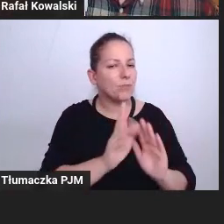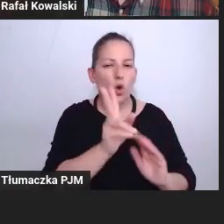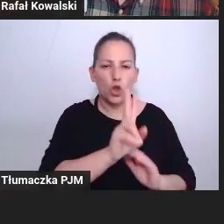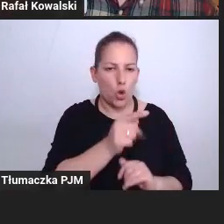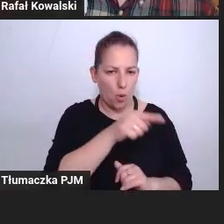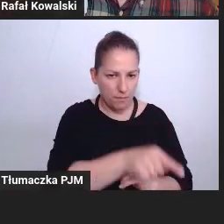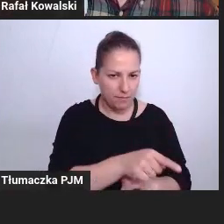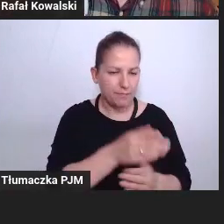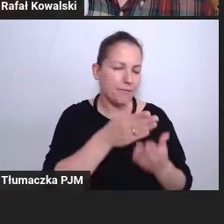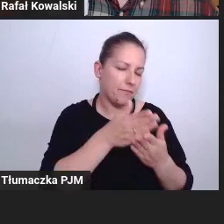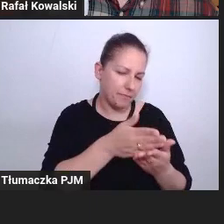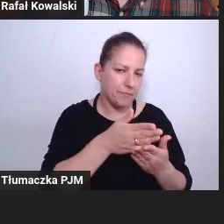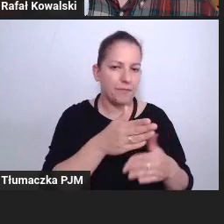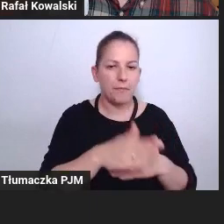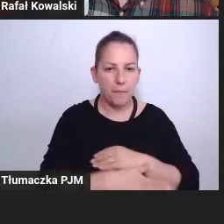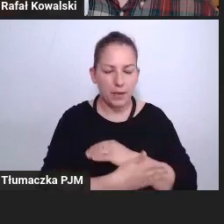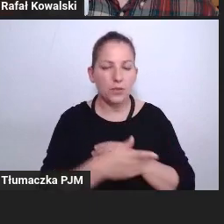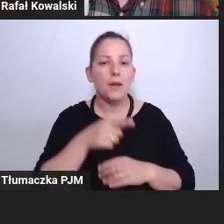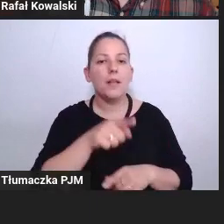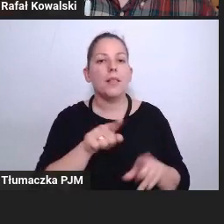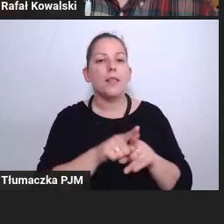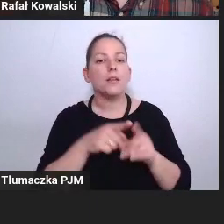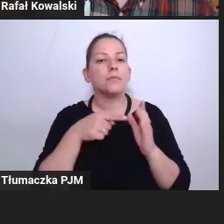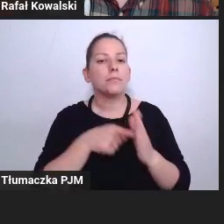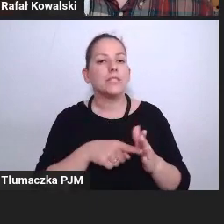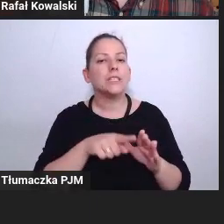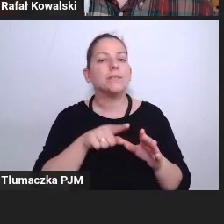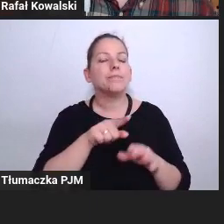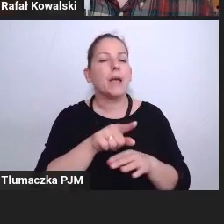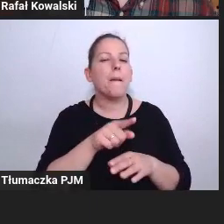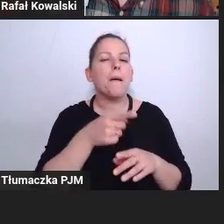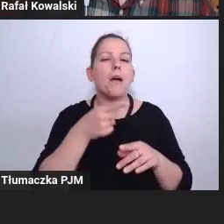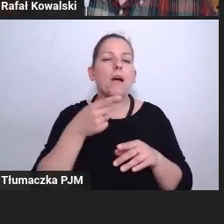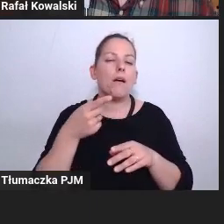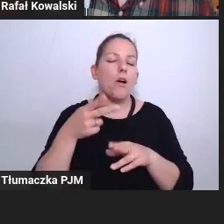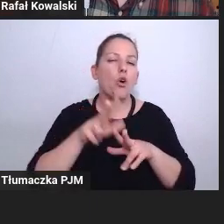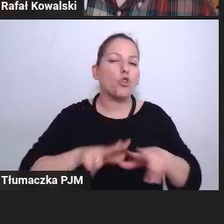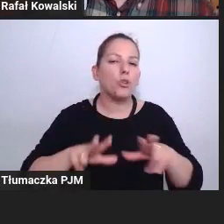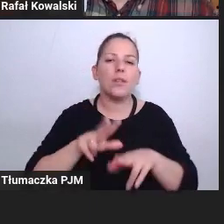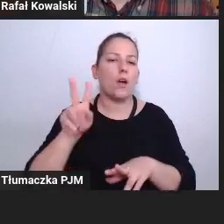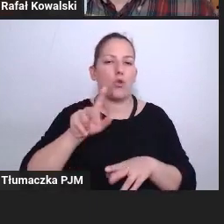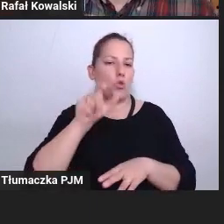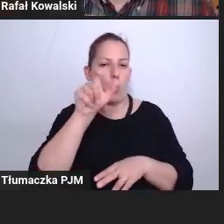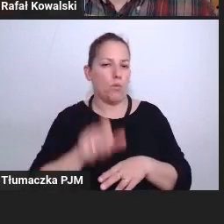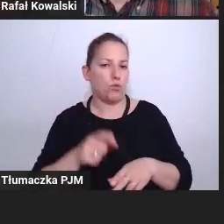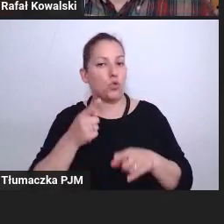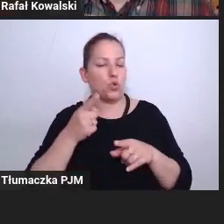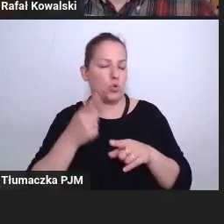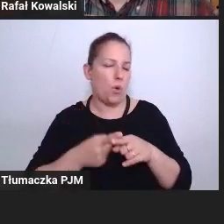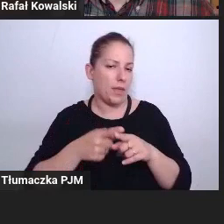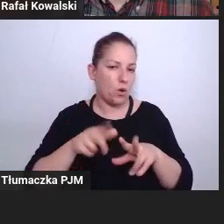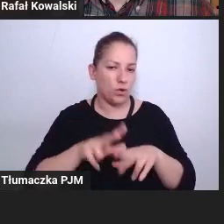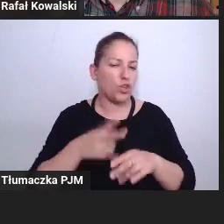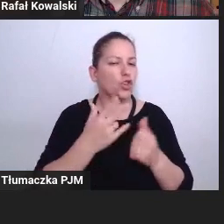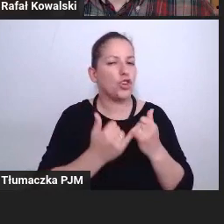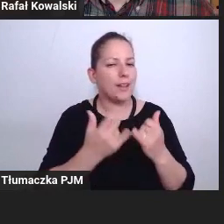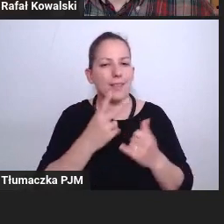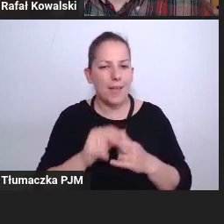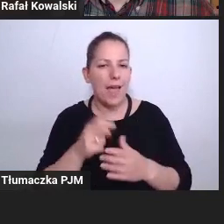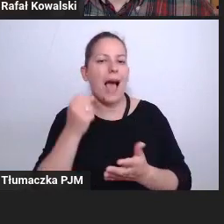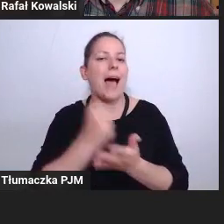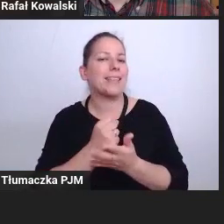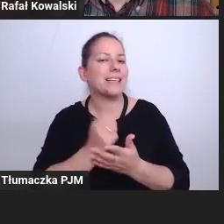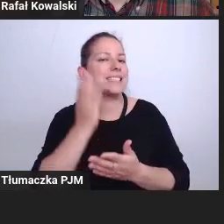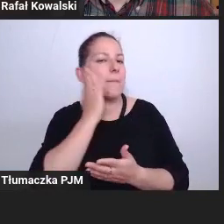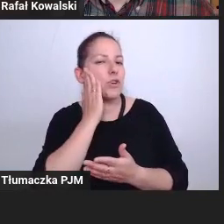bądź udzielać jej wsparcia. Musimy wskazać stopień pokrewieństwa, jeżeli to jest członek rodziny. Jeżeli nie, no to adres zamieszkania